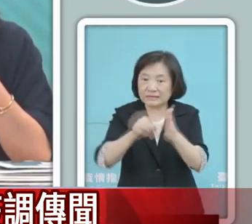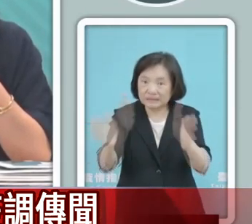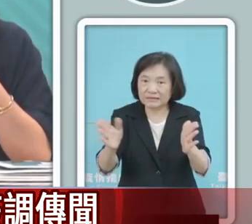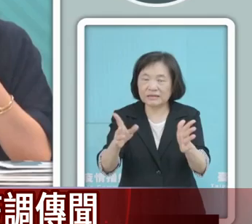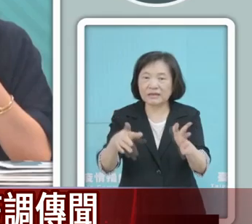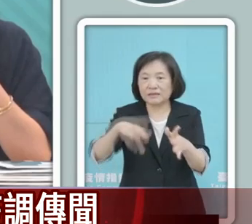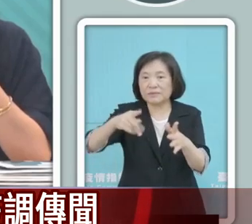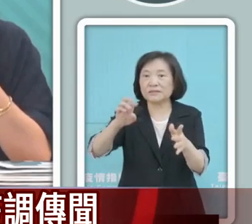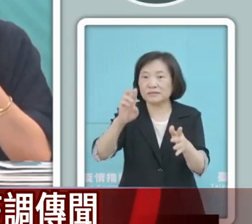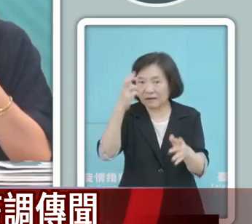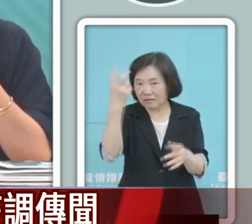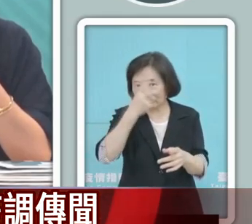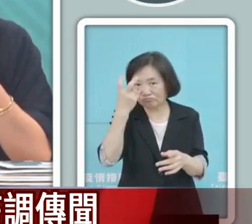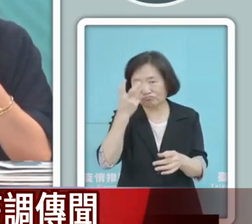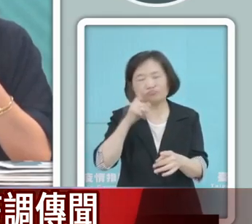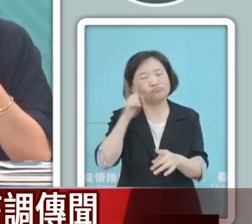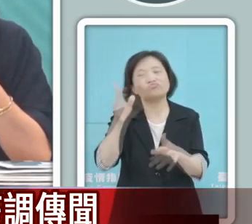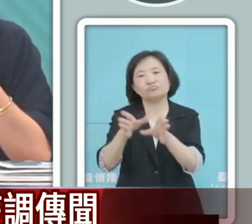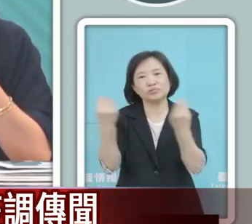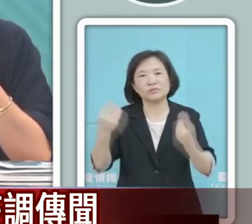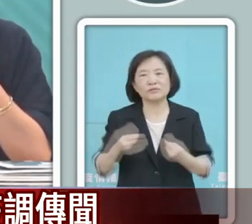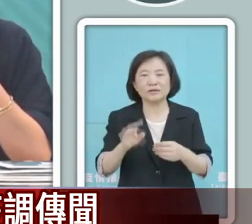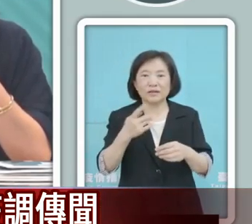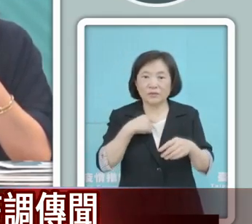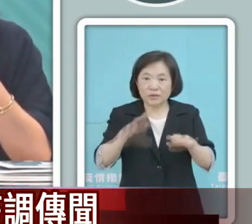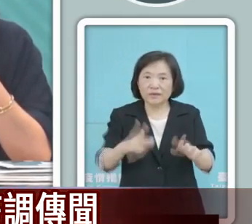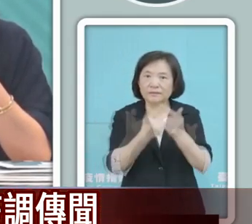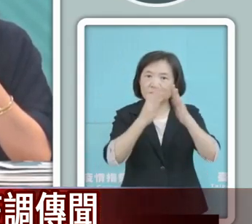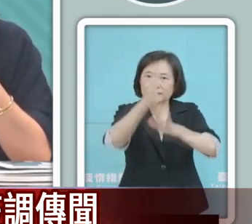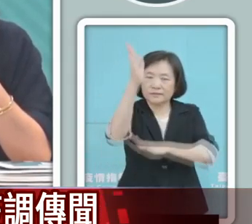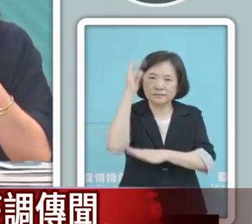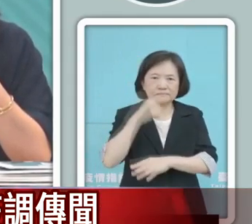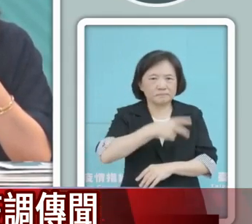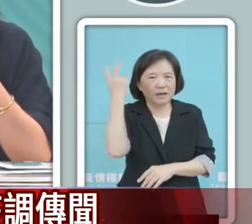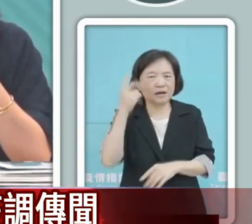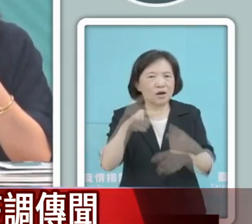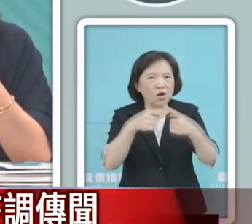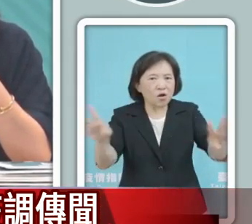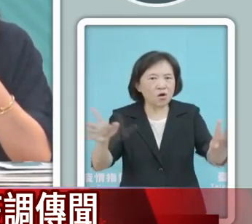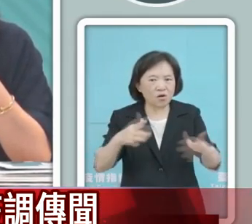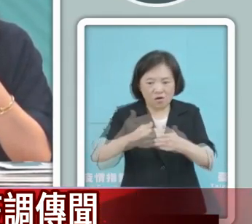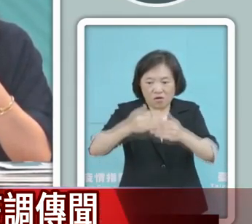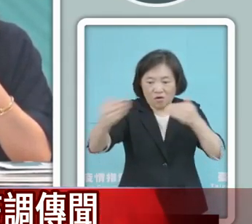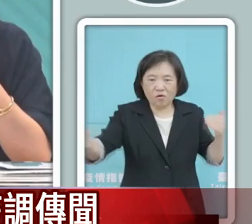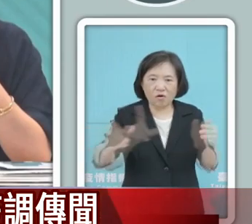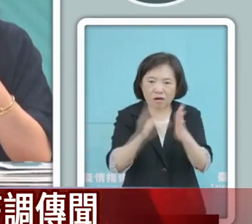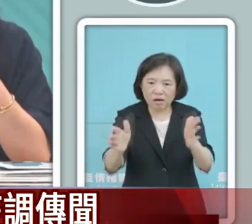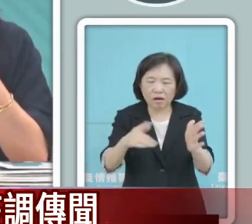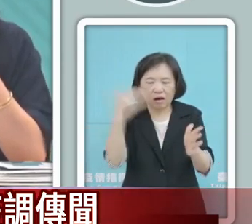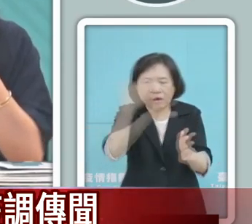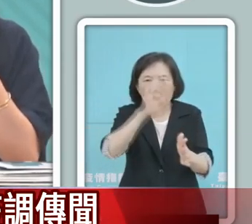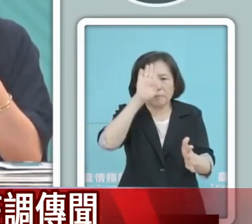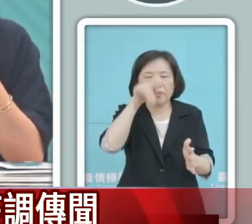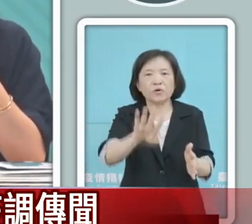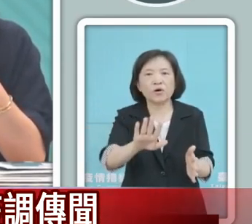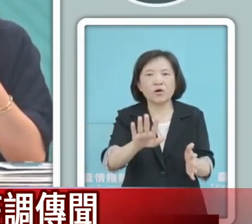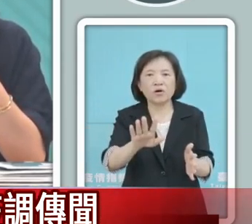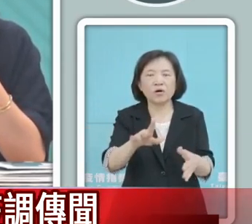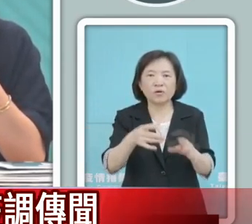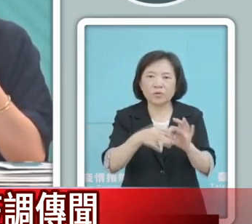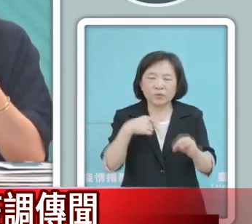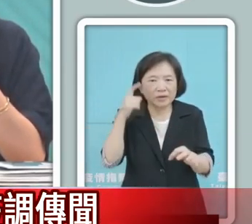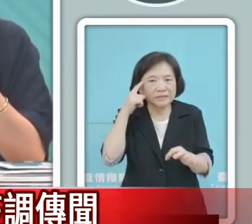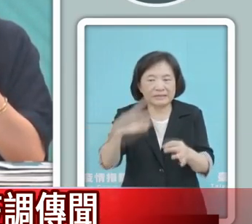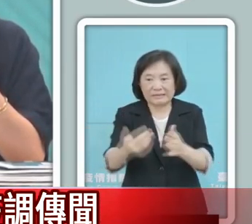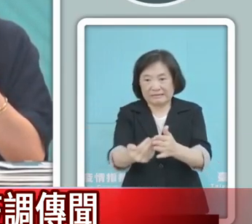不用做 PCR 的采检的。不过在这个时候呢，台北市政府就发现很多人在隔离期间可能就发病了，所以呢，我们就主动